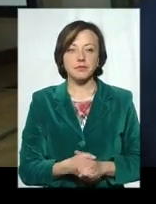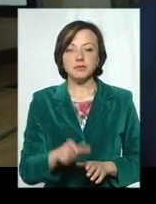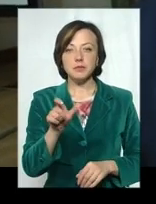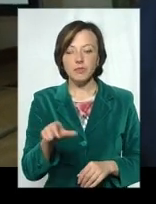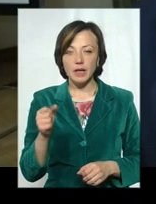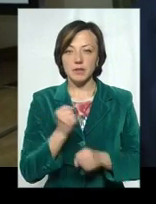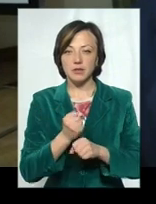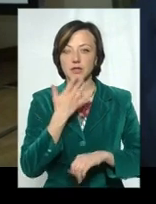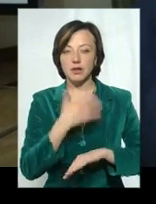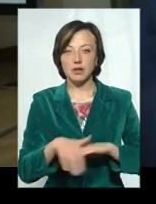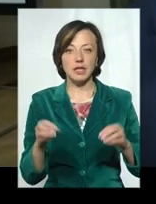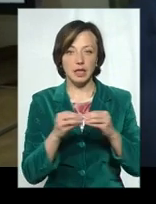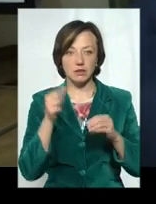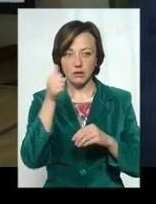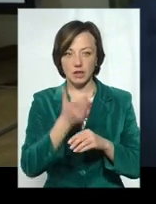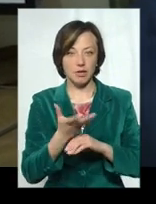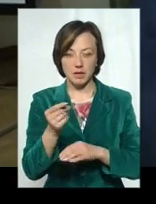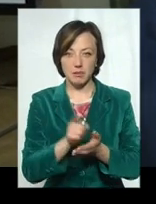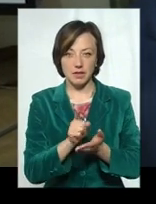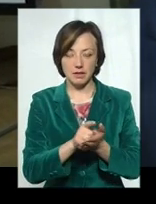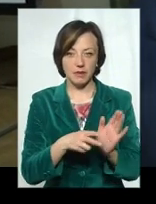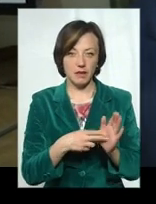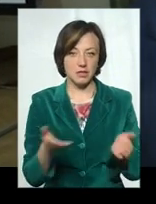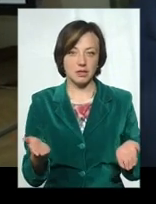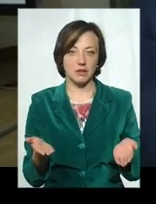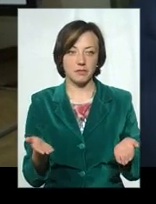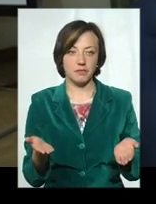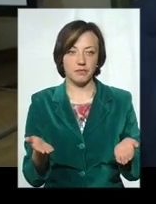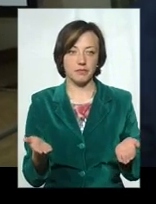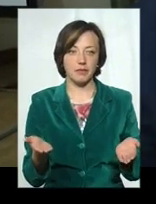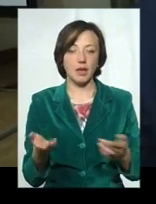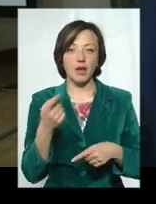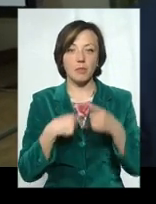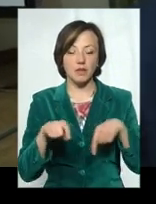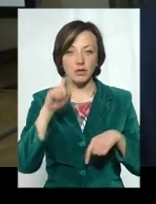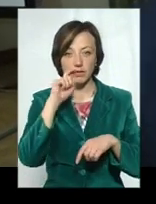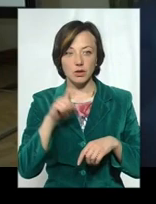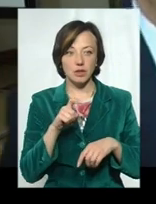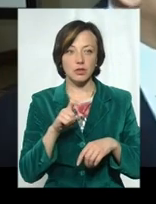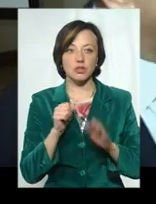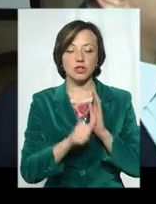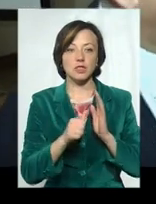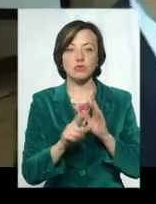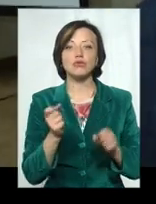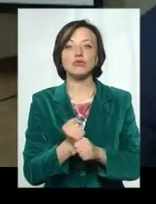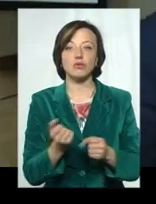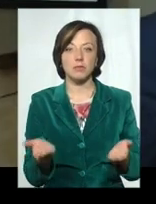за кордоном 10 років. Вона ж не платить пенсійні внески. Не платить. Вона повертається в Україну і 60 років. Що з нею